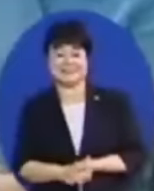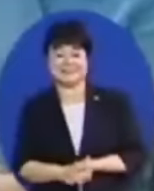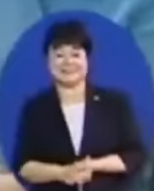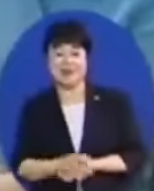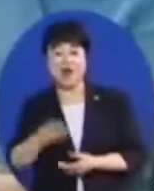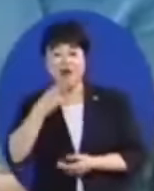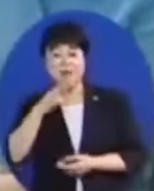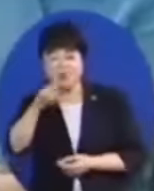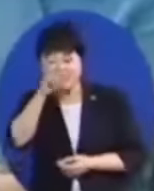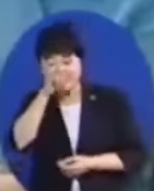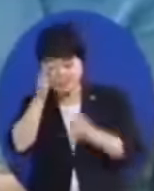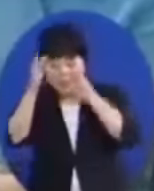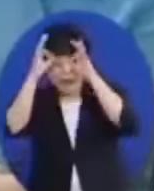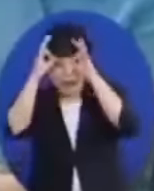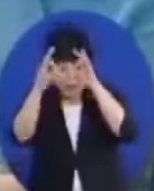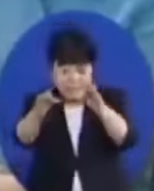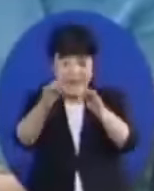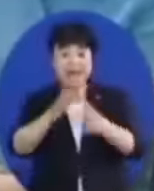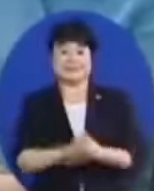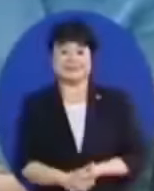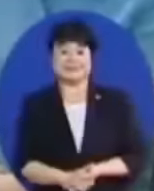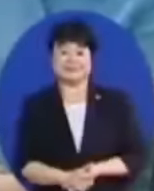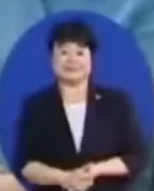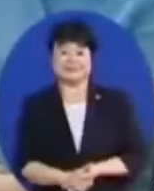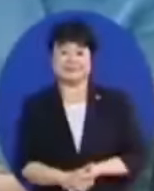없는 것을 있는 것까지 바라보자.